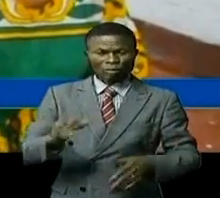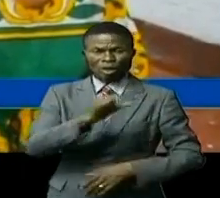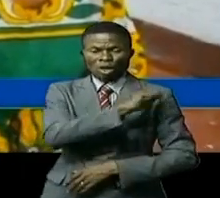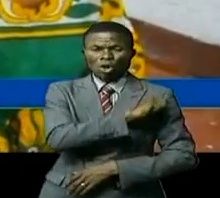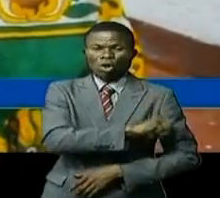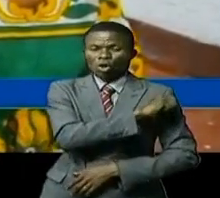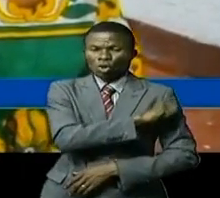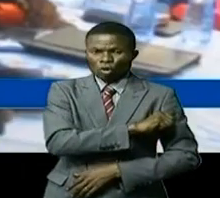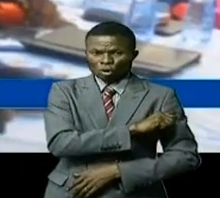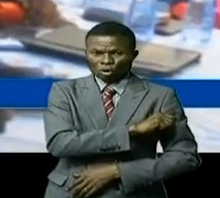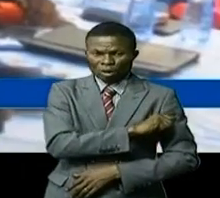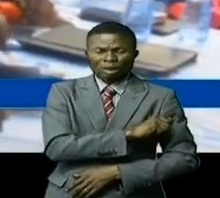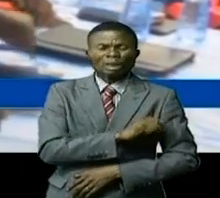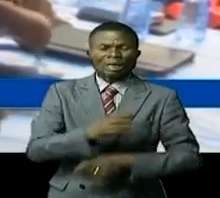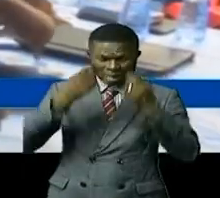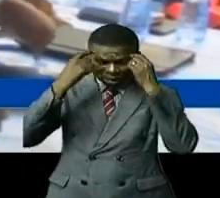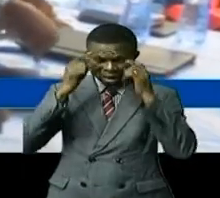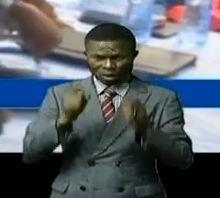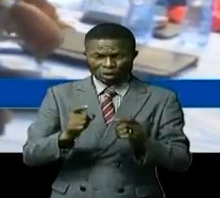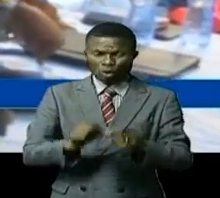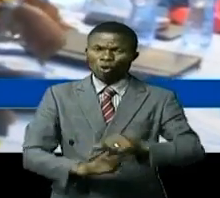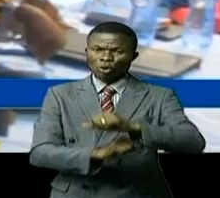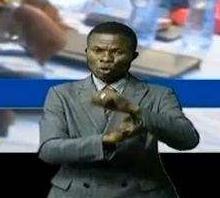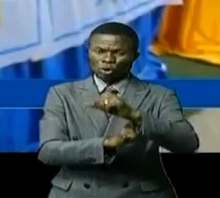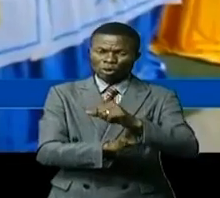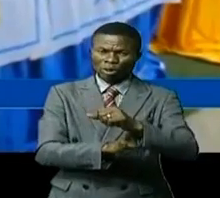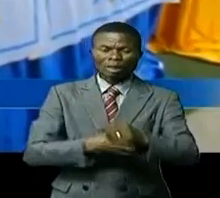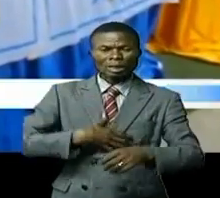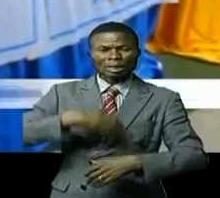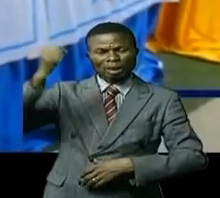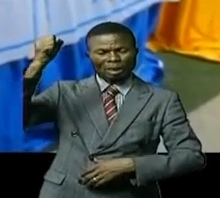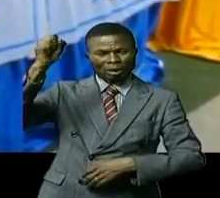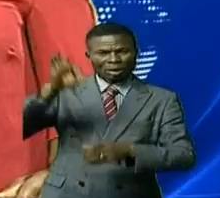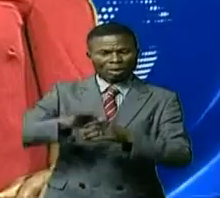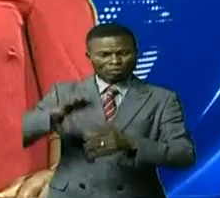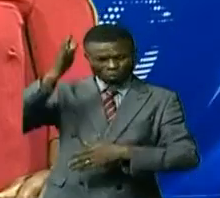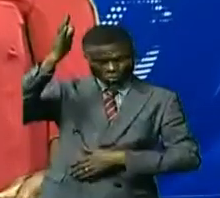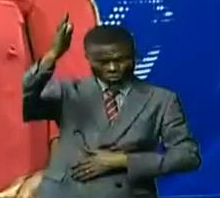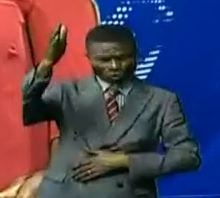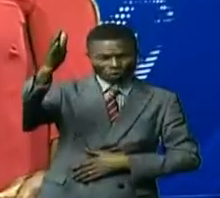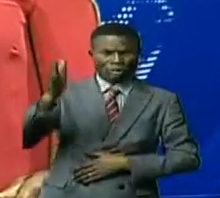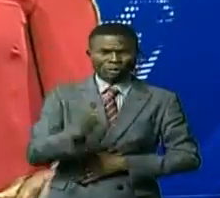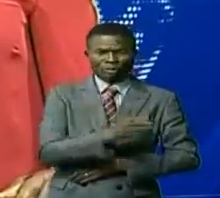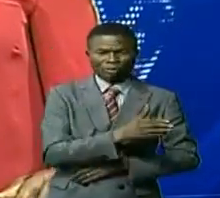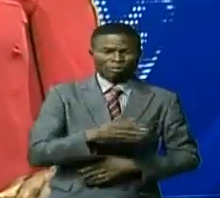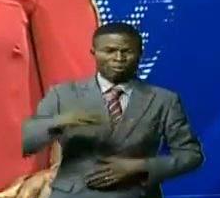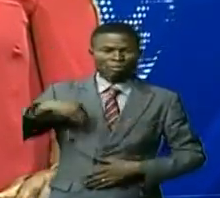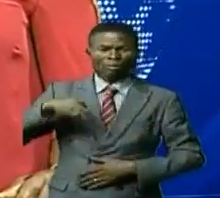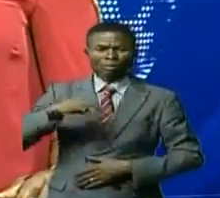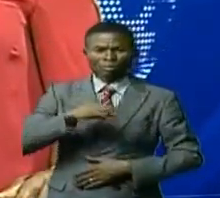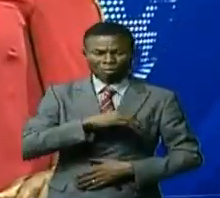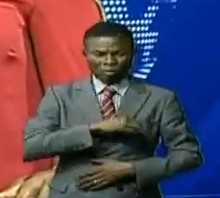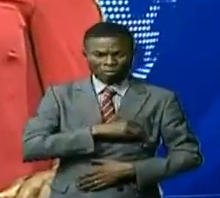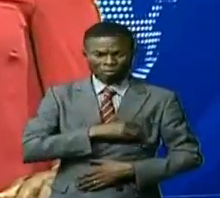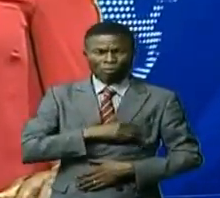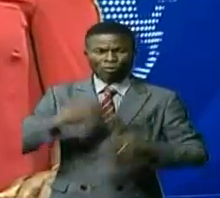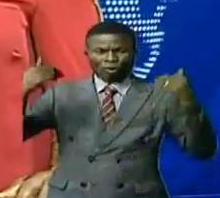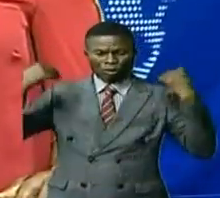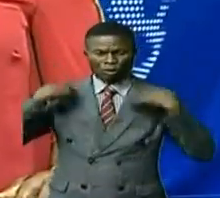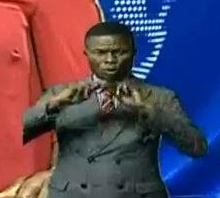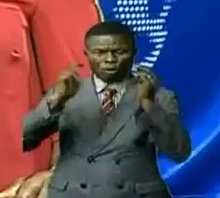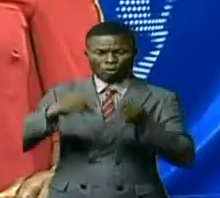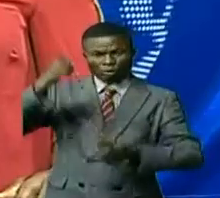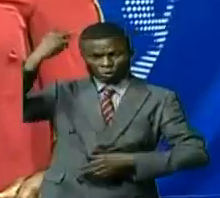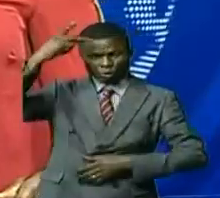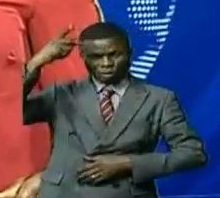Kabouya, afin de permettre à l'UDPS de gagner les élections prochaines. Et les membres et cadres du parti